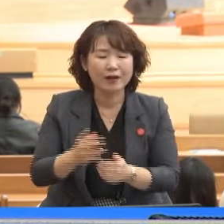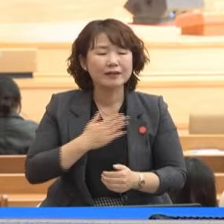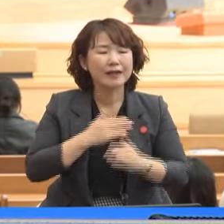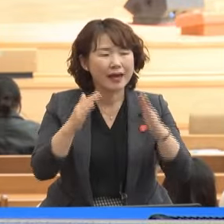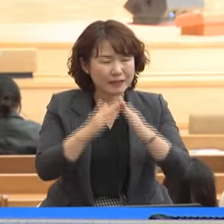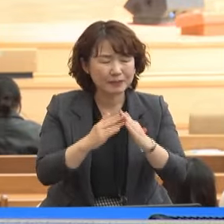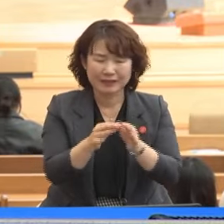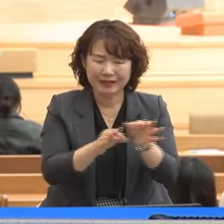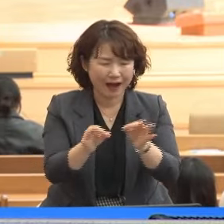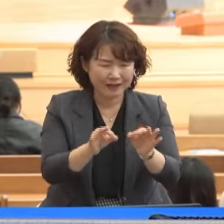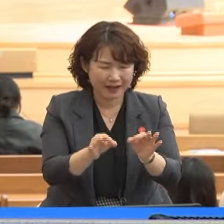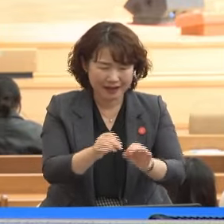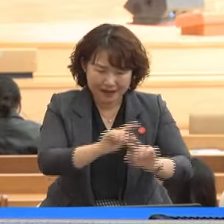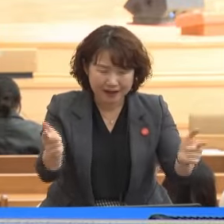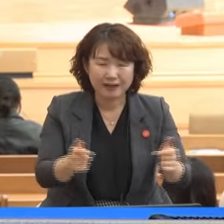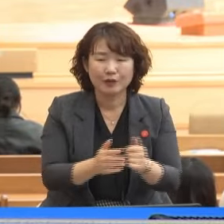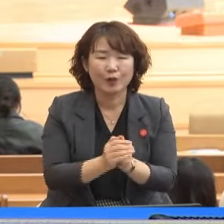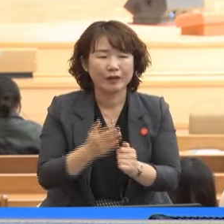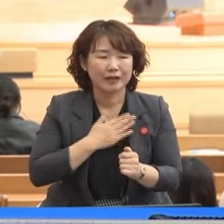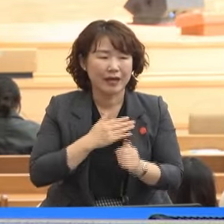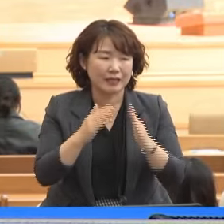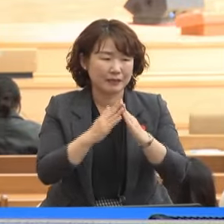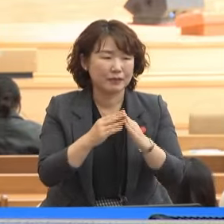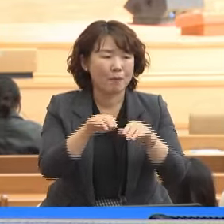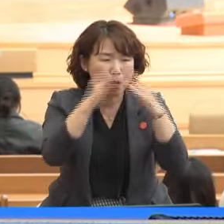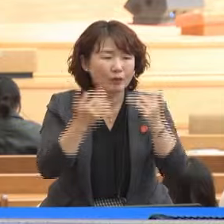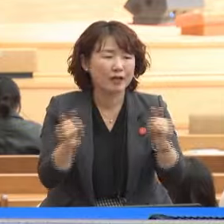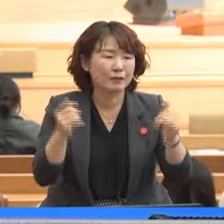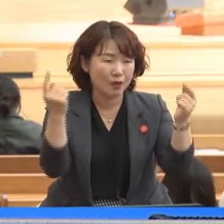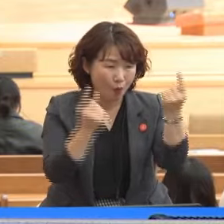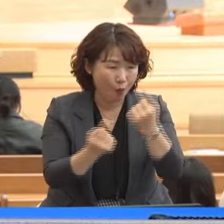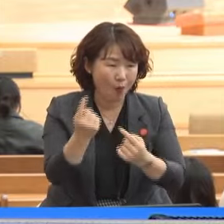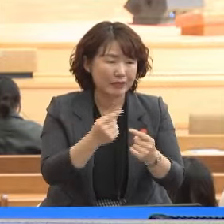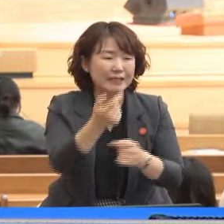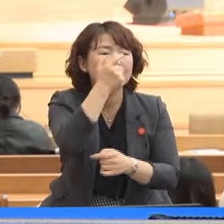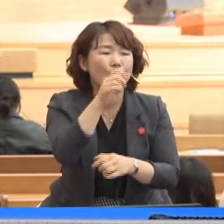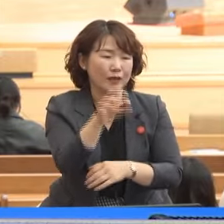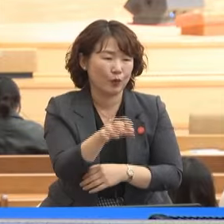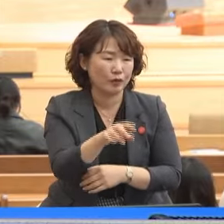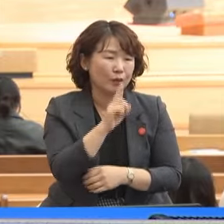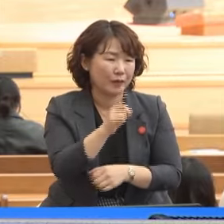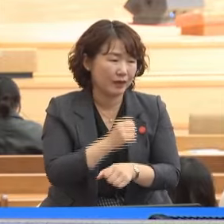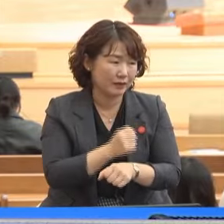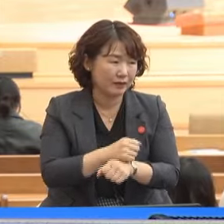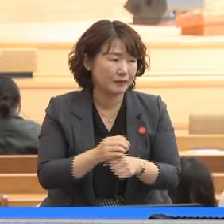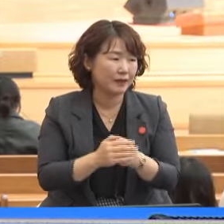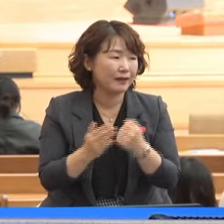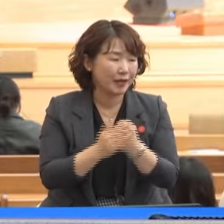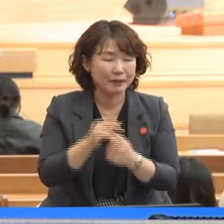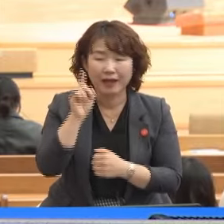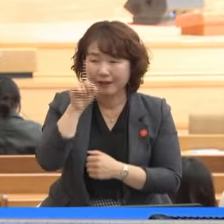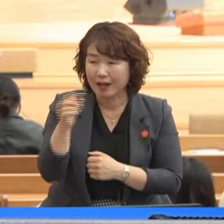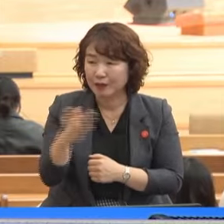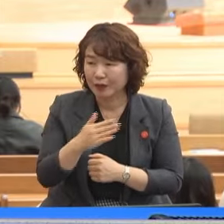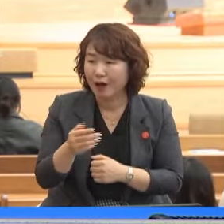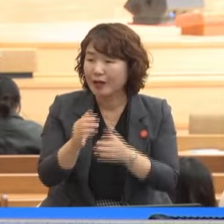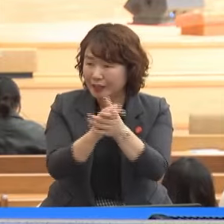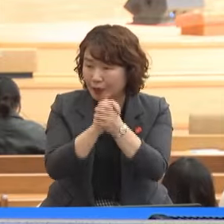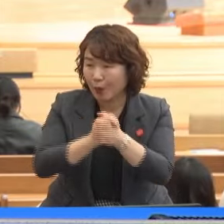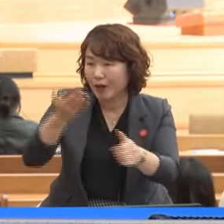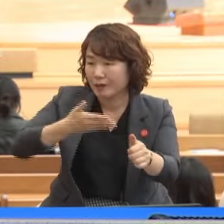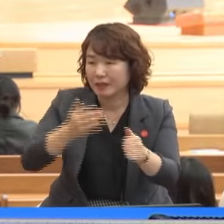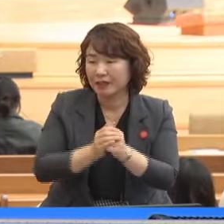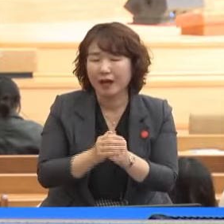만민이 기도하는 집이라고 말씀하셨잖아요. 그러므로 우리 내일 우리가 이렇게 기도하는 거예요. 주여